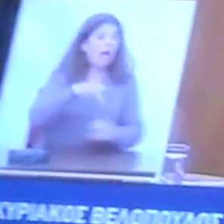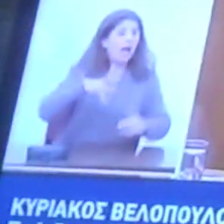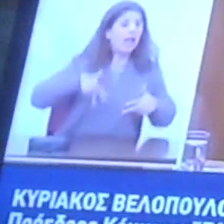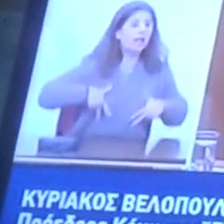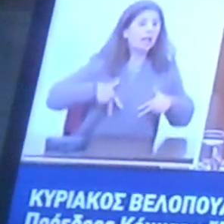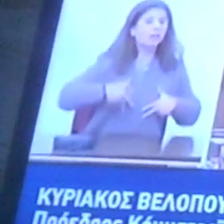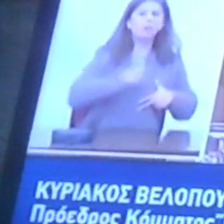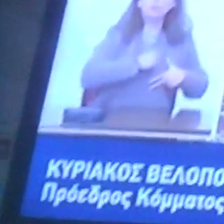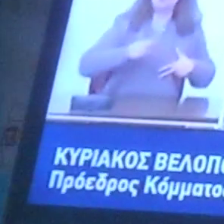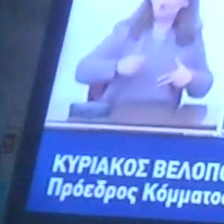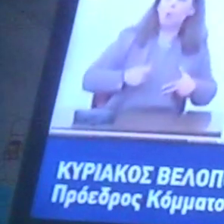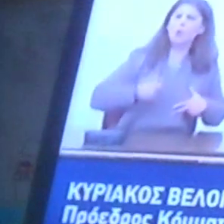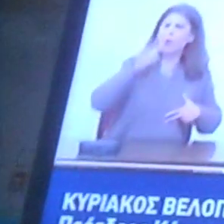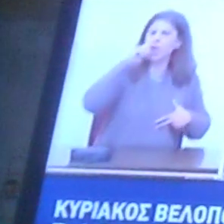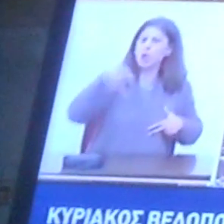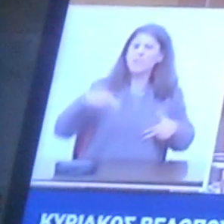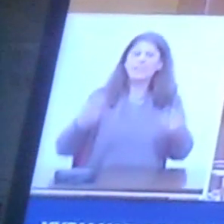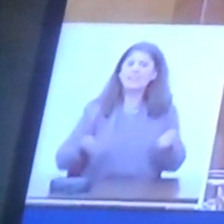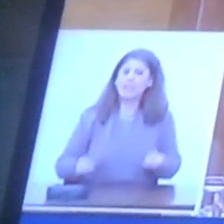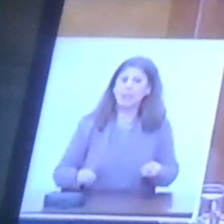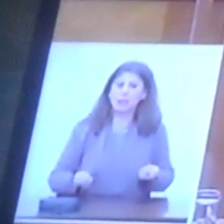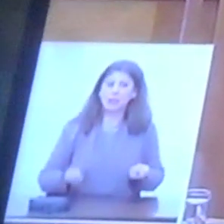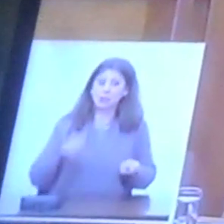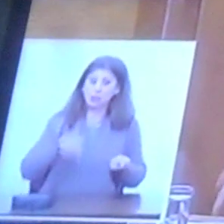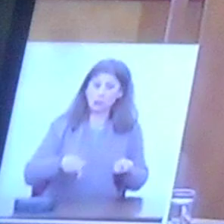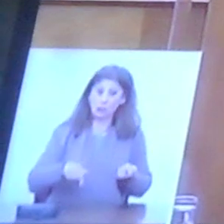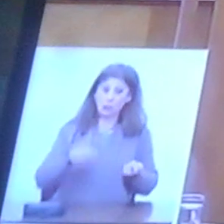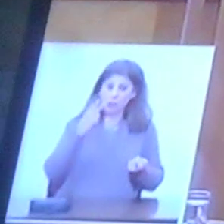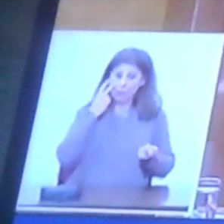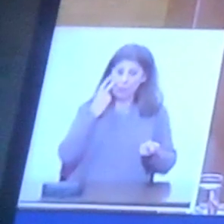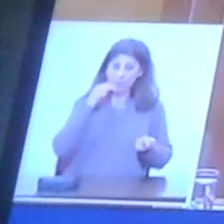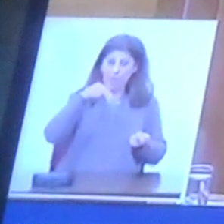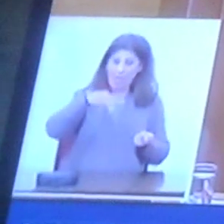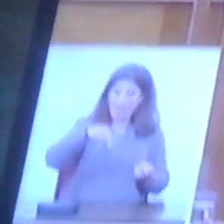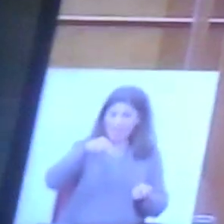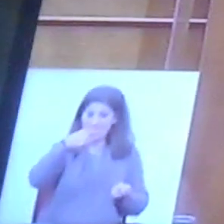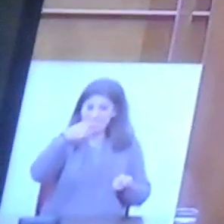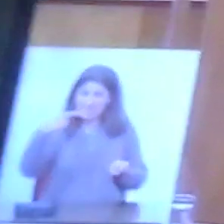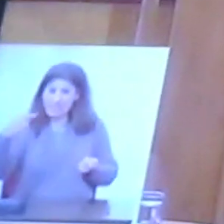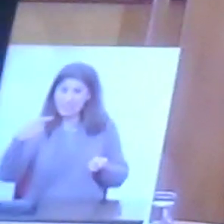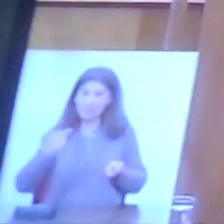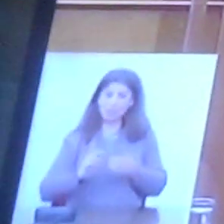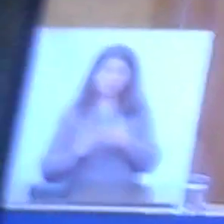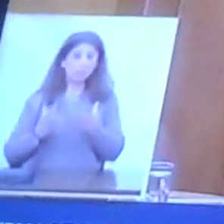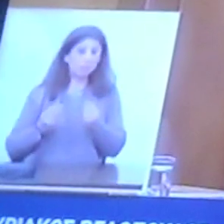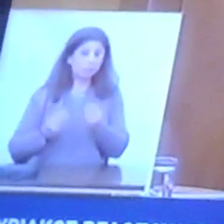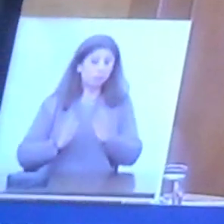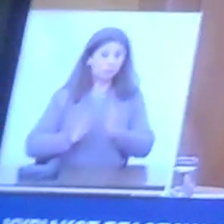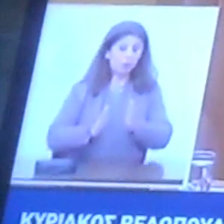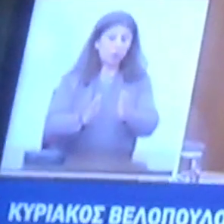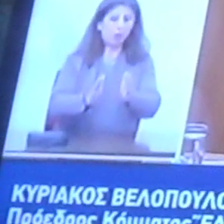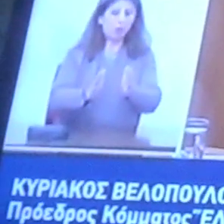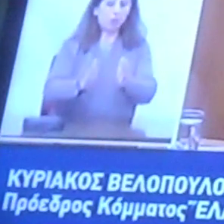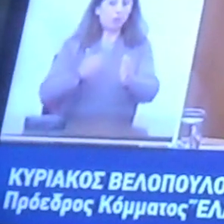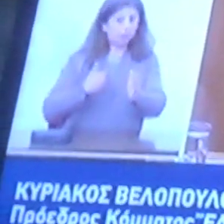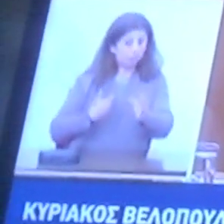τεχνολογία, είναι οδηγία. Τώρα επιχειρούν να μπουν στο ευρωπαϊκό άρμα, στο MGSC. Πείτε κι εσείς. Να μπούμε κι εμείς στο άρμα το ευρωπαϊκό.